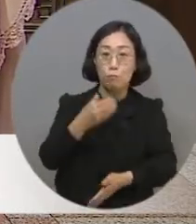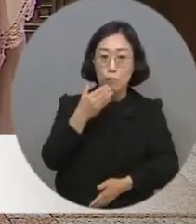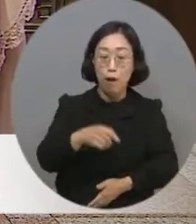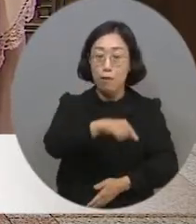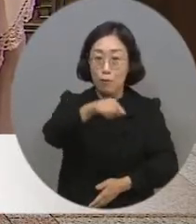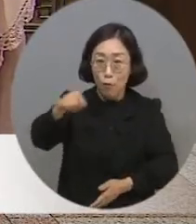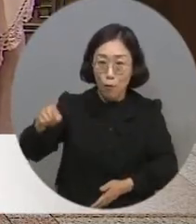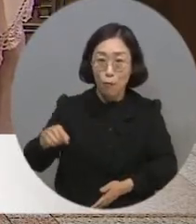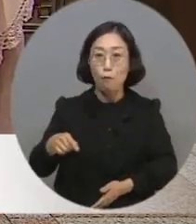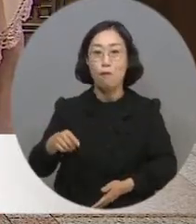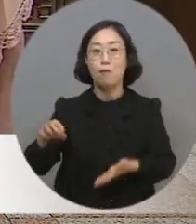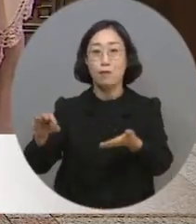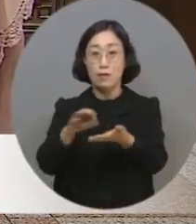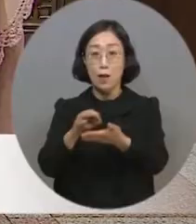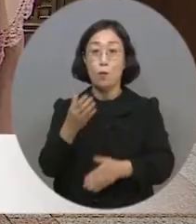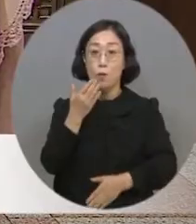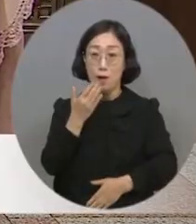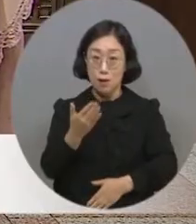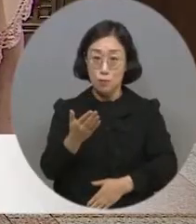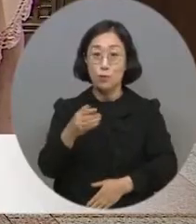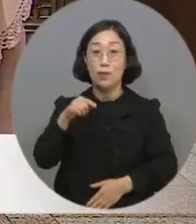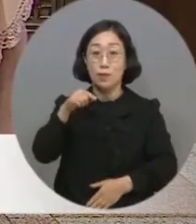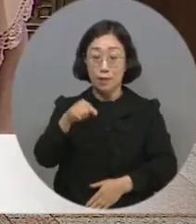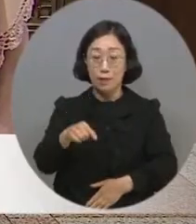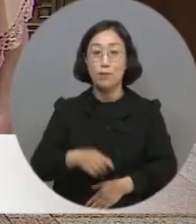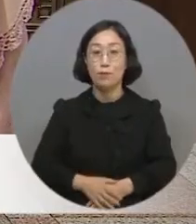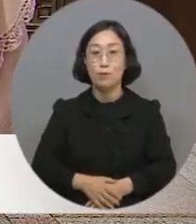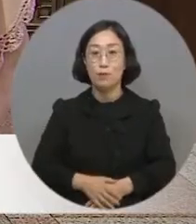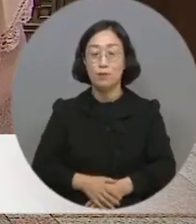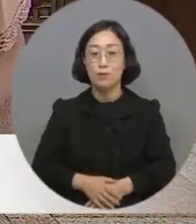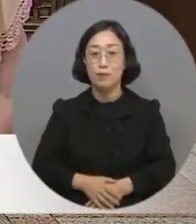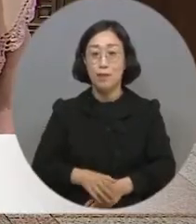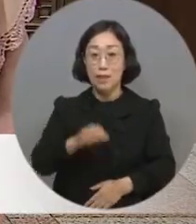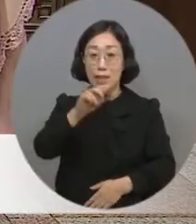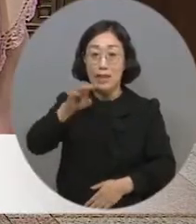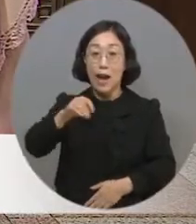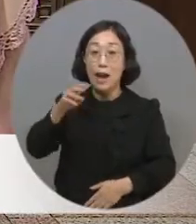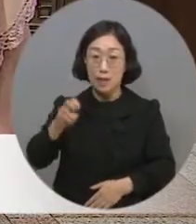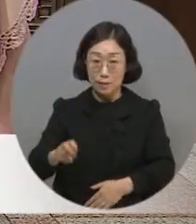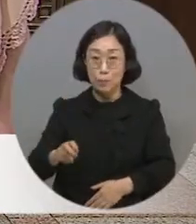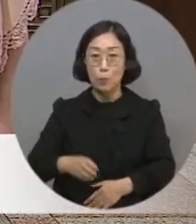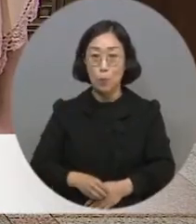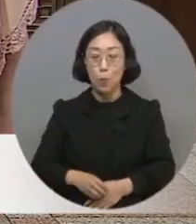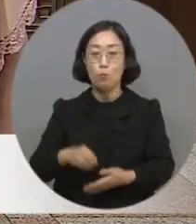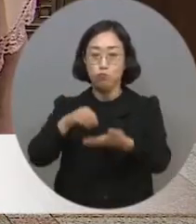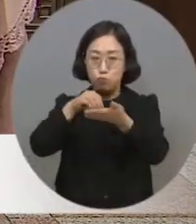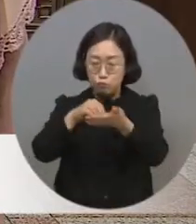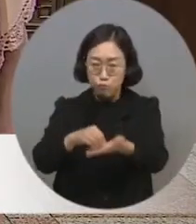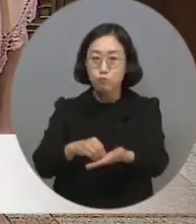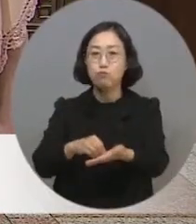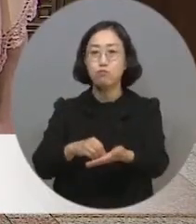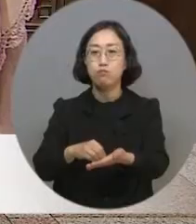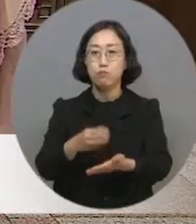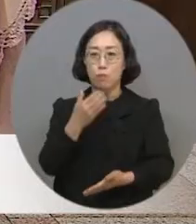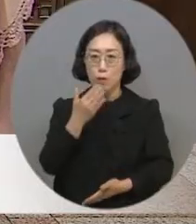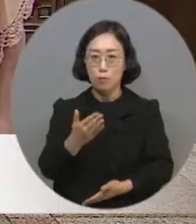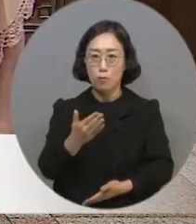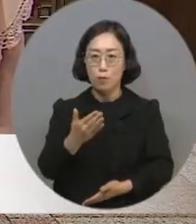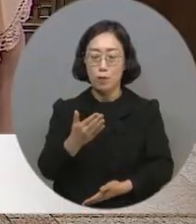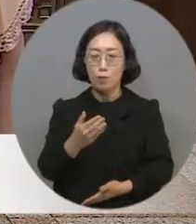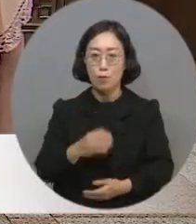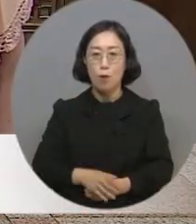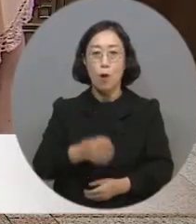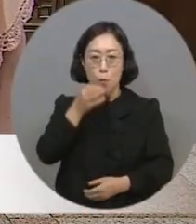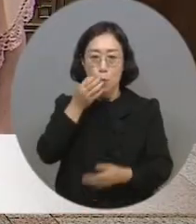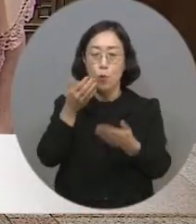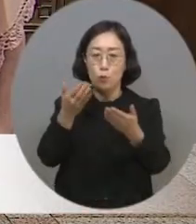the classical, and you can use it in the rock music and